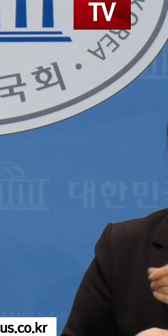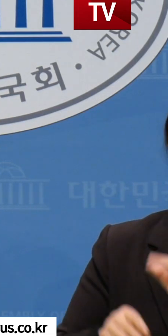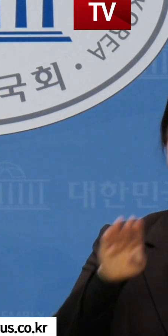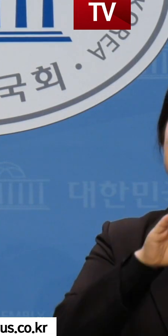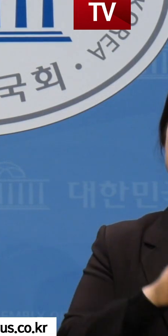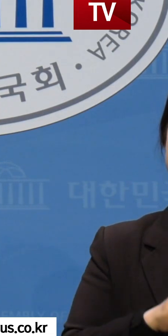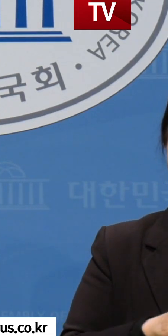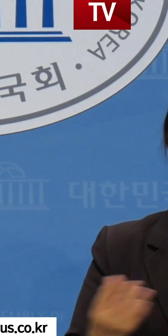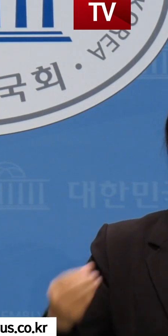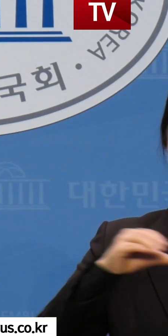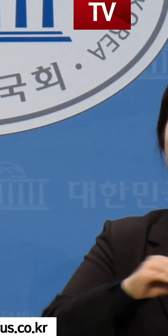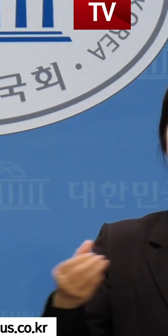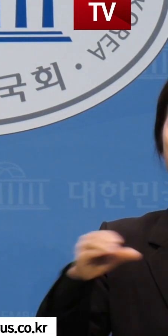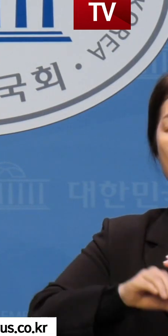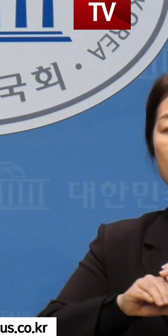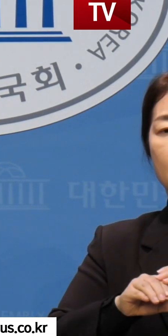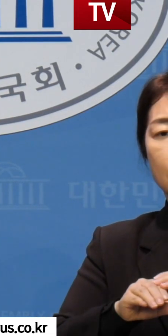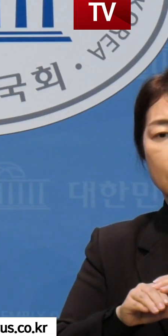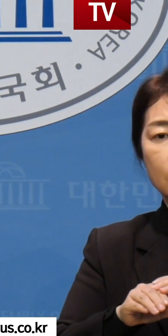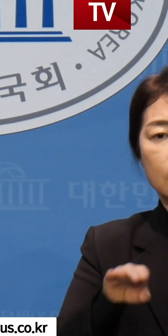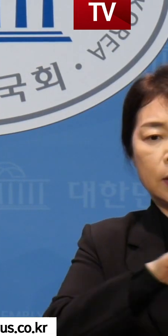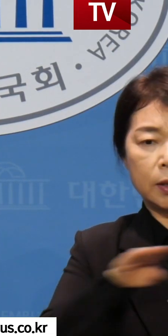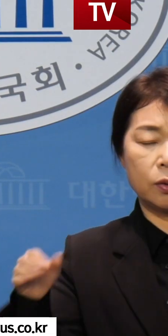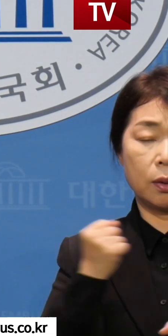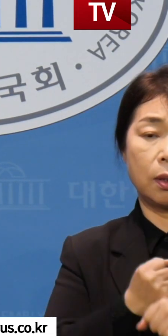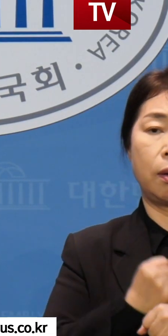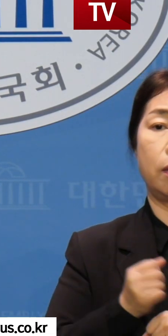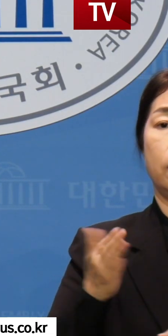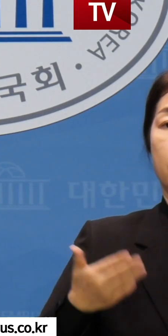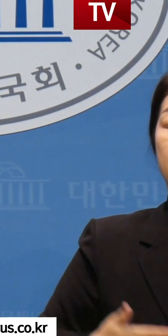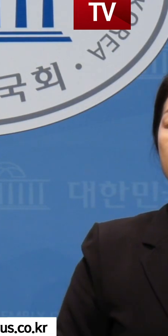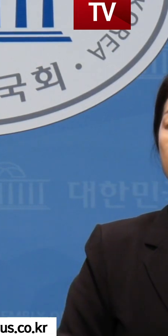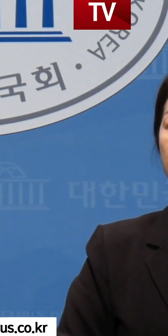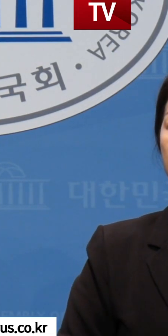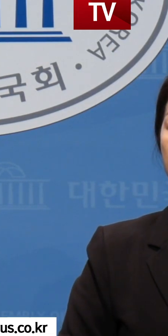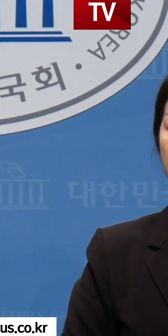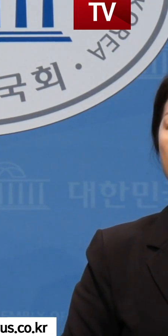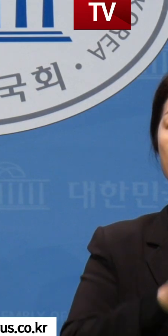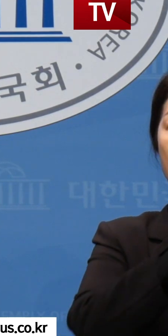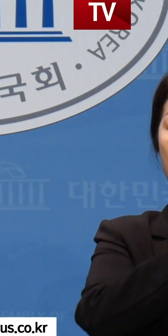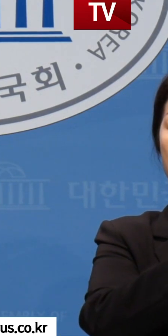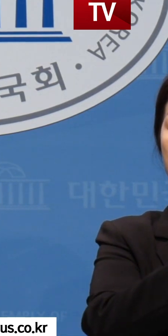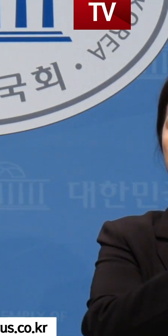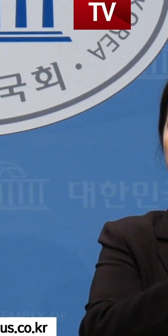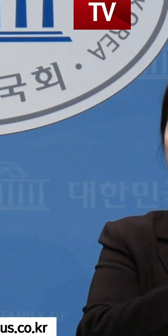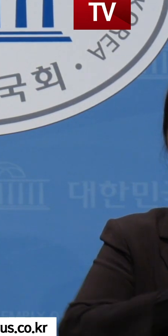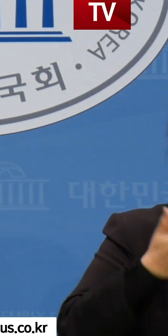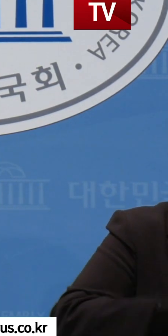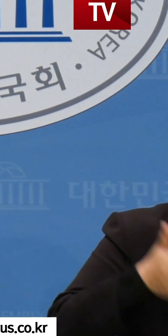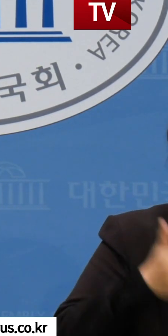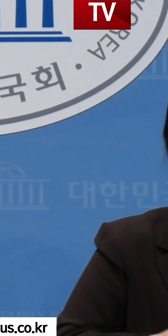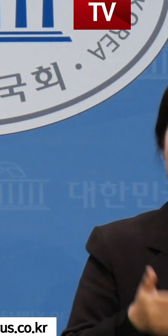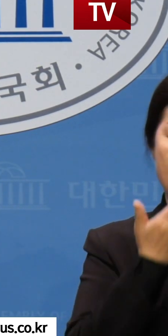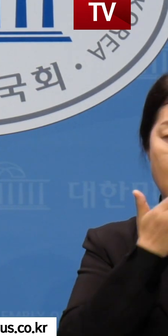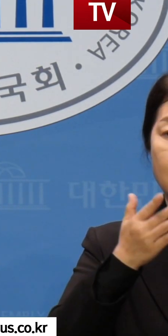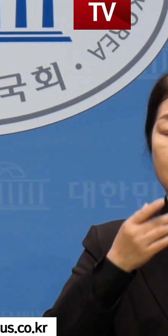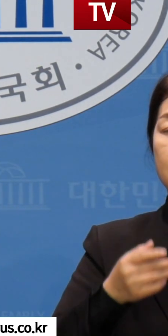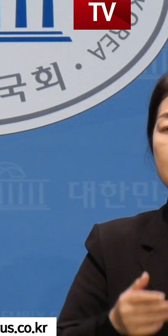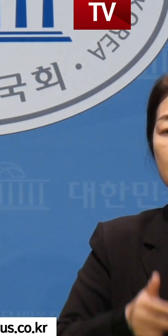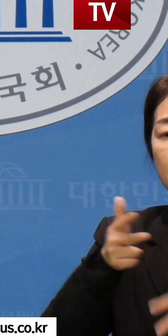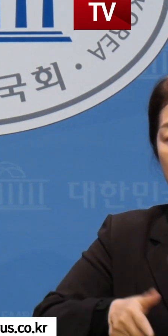등급별 충당금 적립 가이드라인을 적용해야 합니다. 셋째, 정상화 가능 사업의